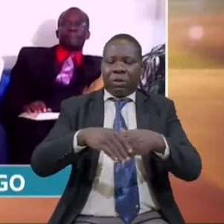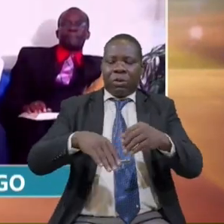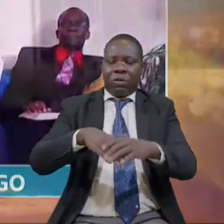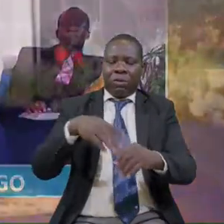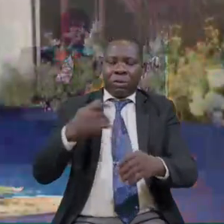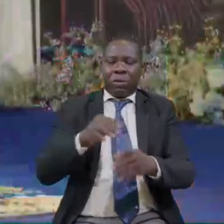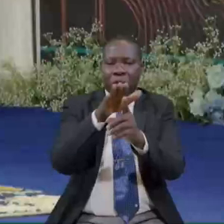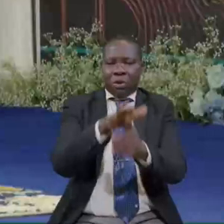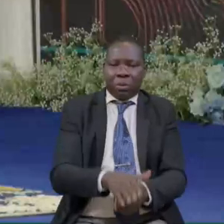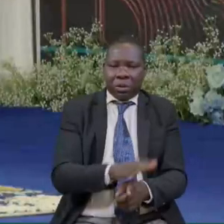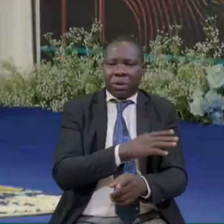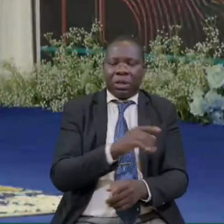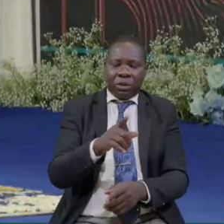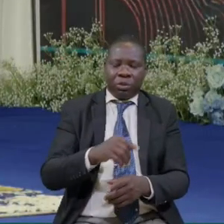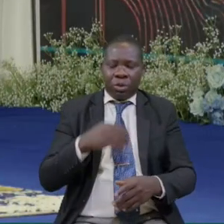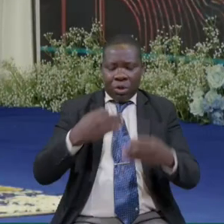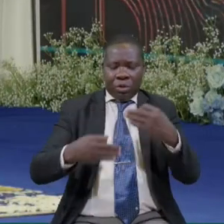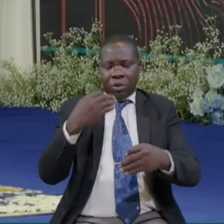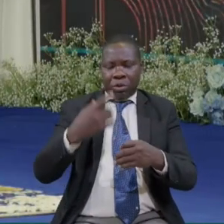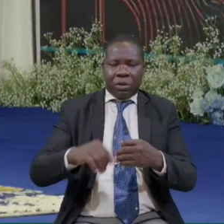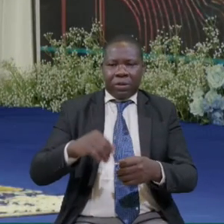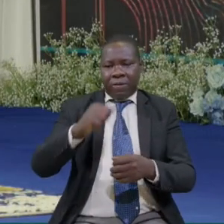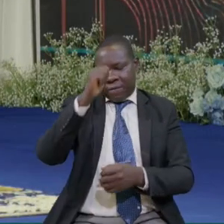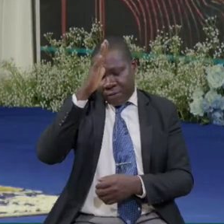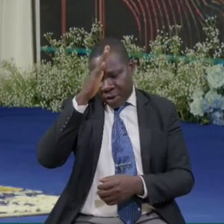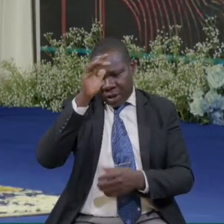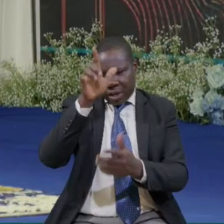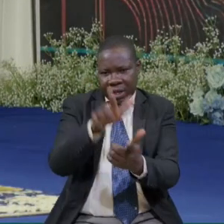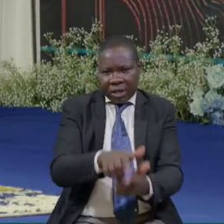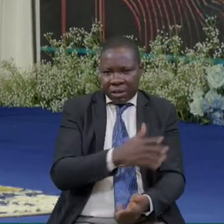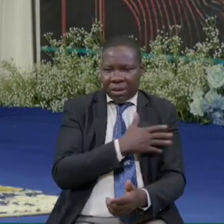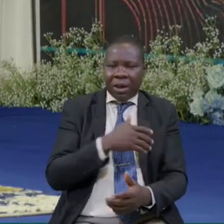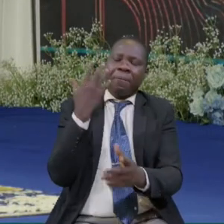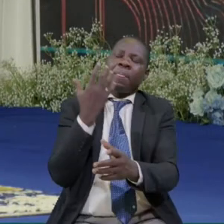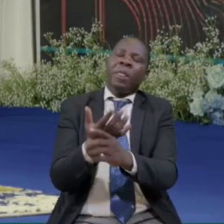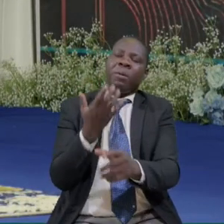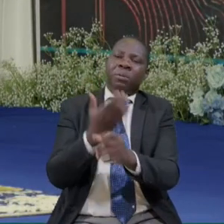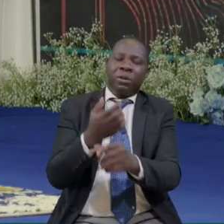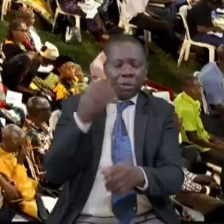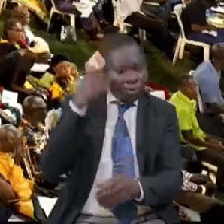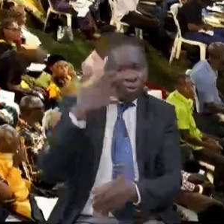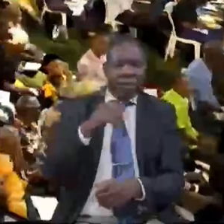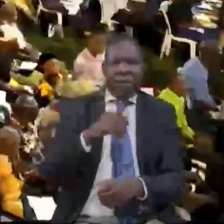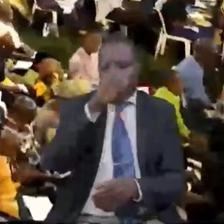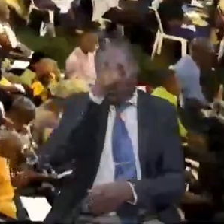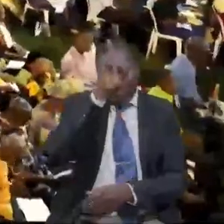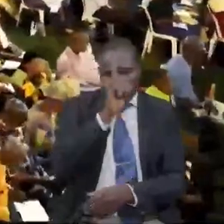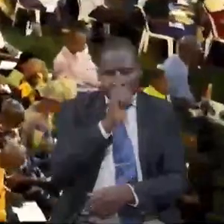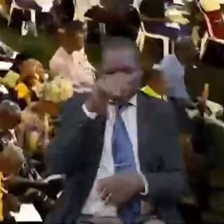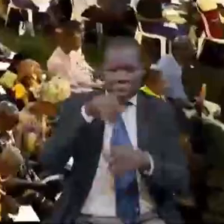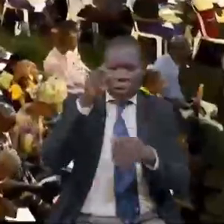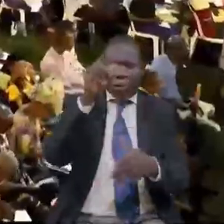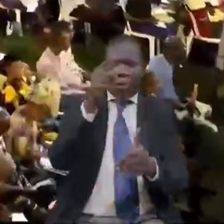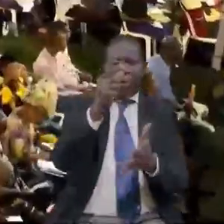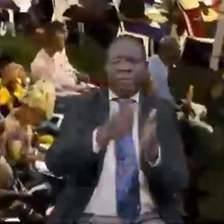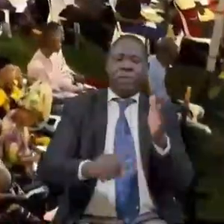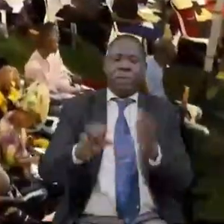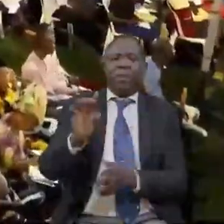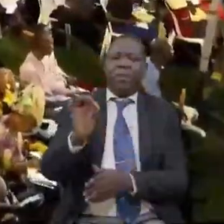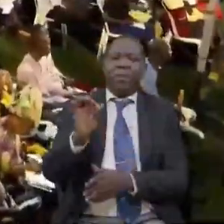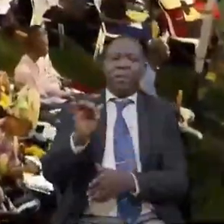l'opprimé, faites droit à l'orphelin, défendez la veuve. Voyons le verset